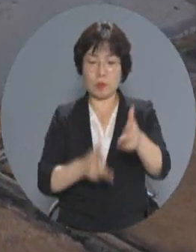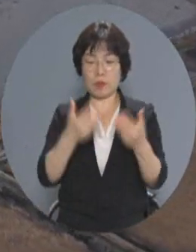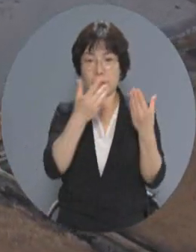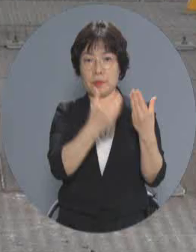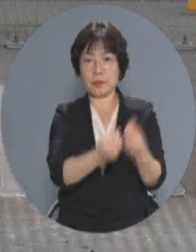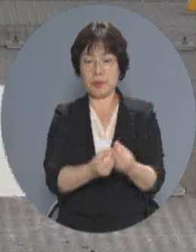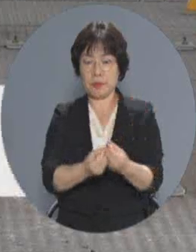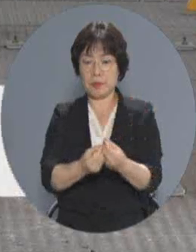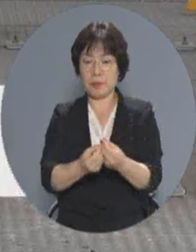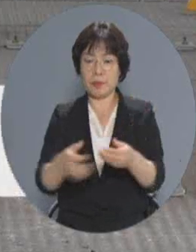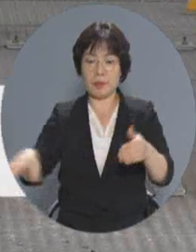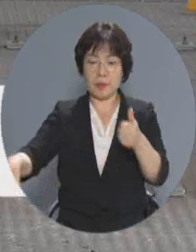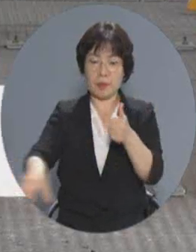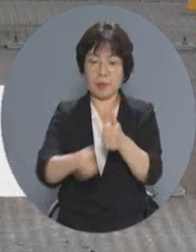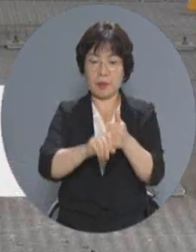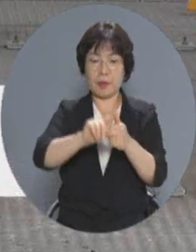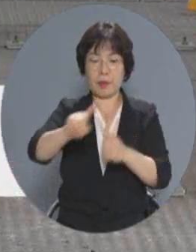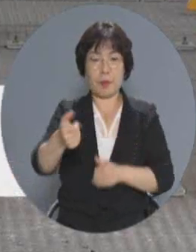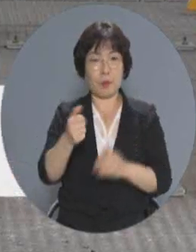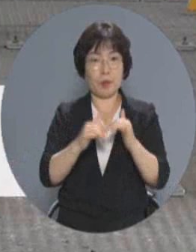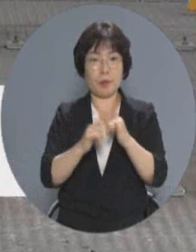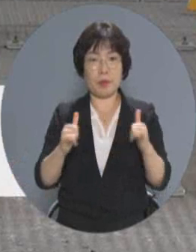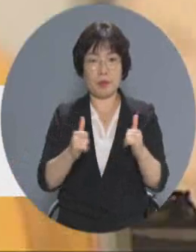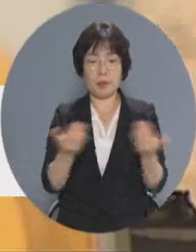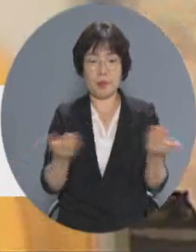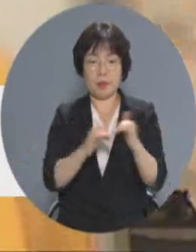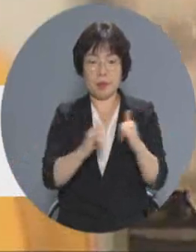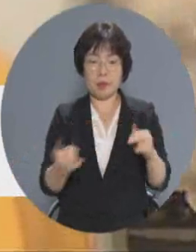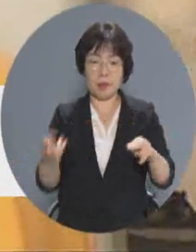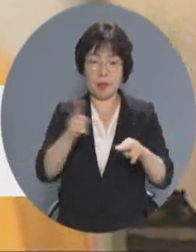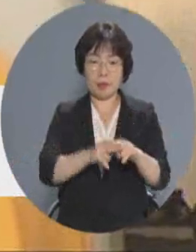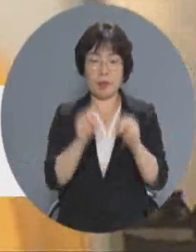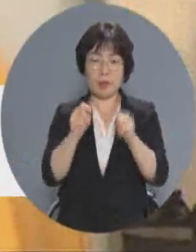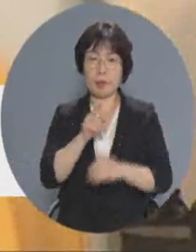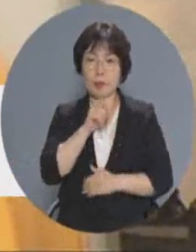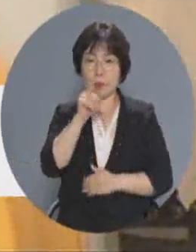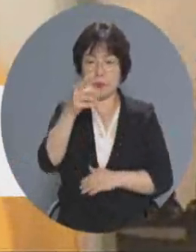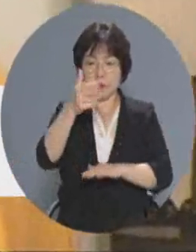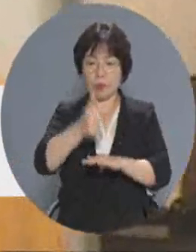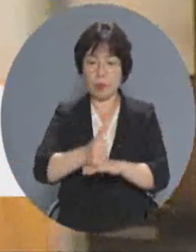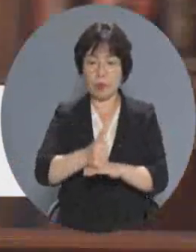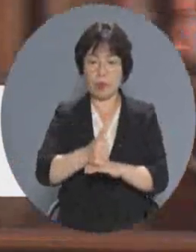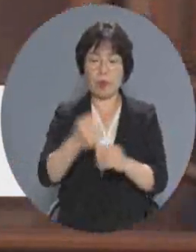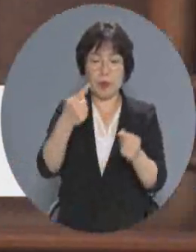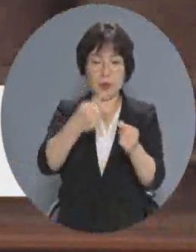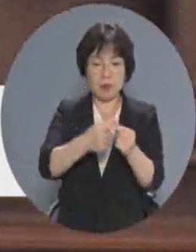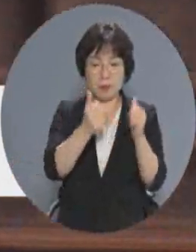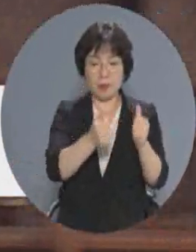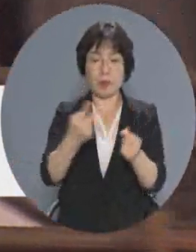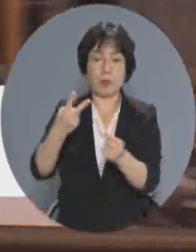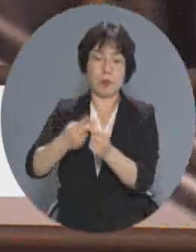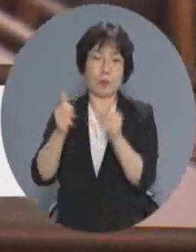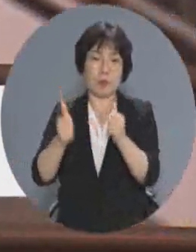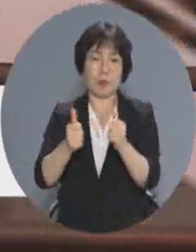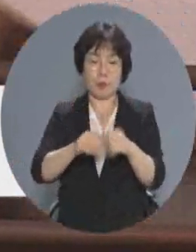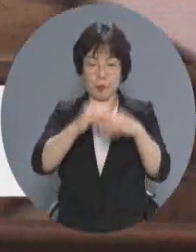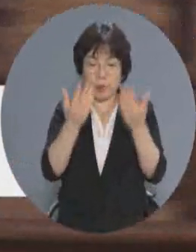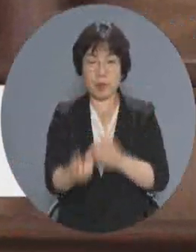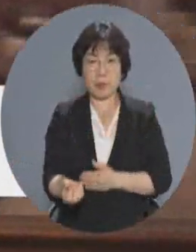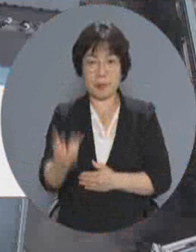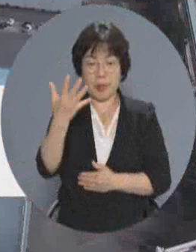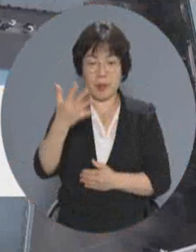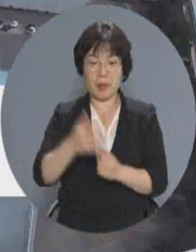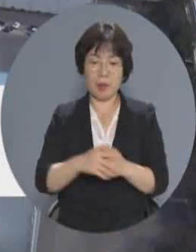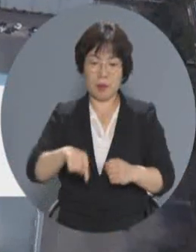경우에는 협력업체 직원 150여 명이 근로자 지위 확인 소송을 제기해 1심과 2심에서 모두 승소한 상황이라